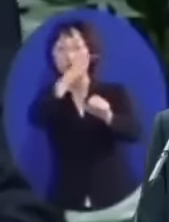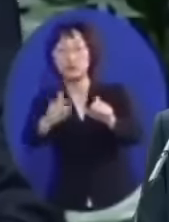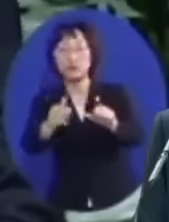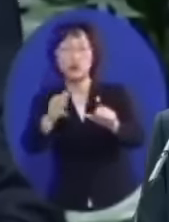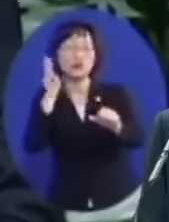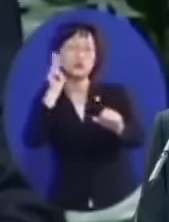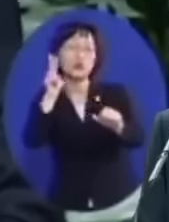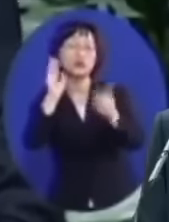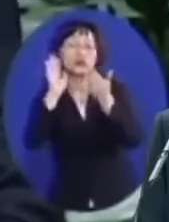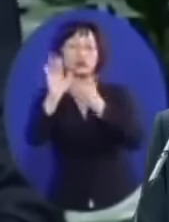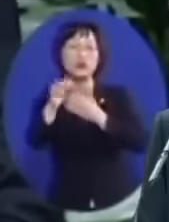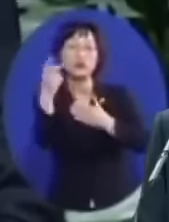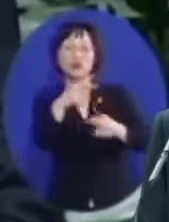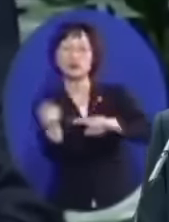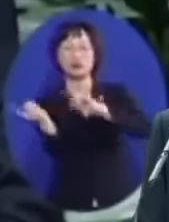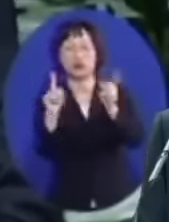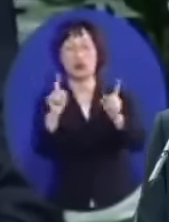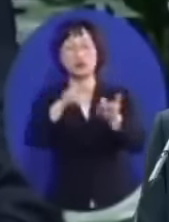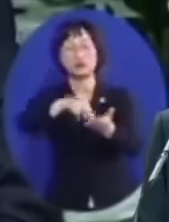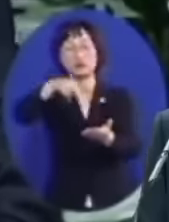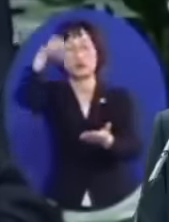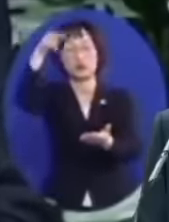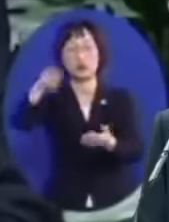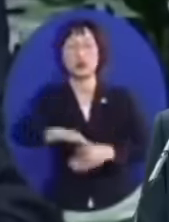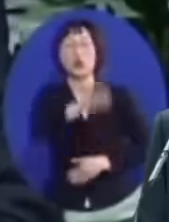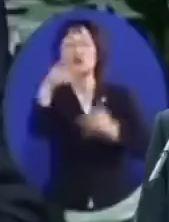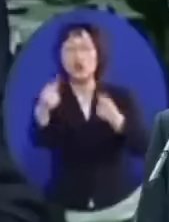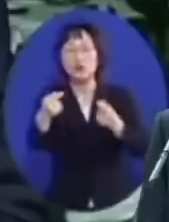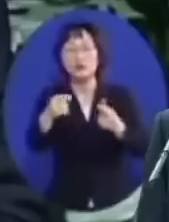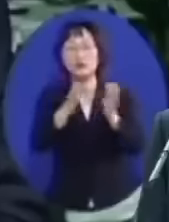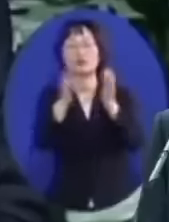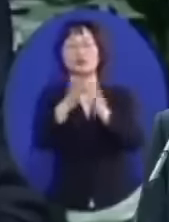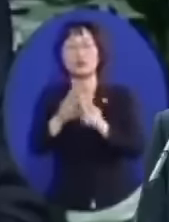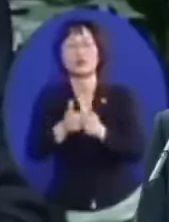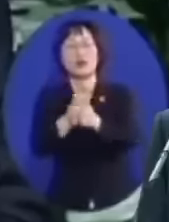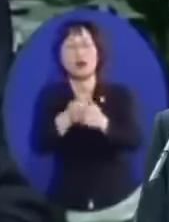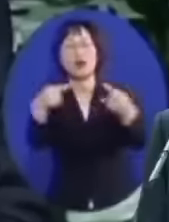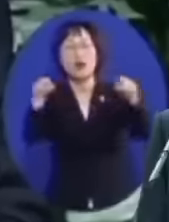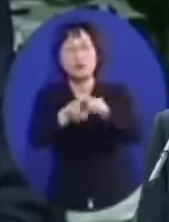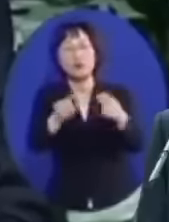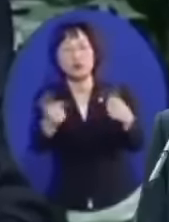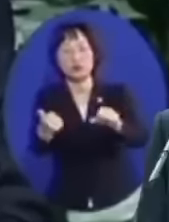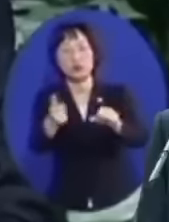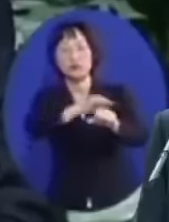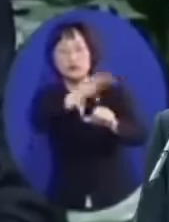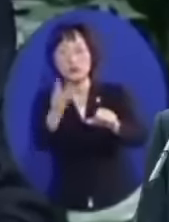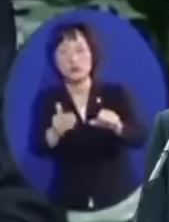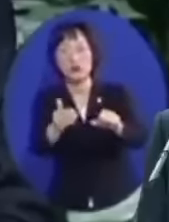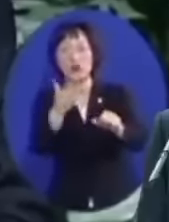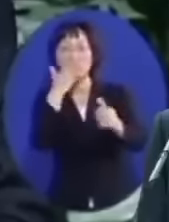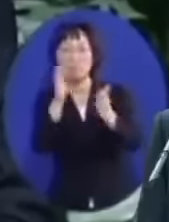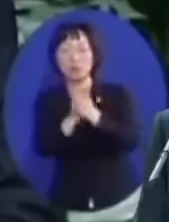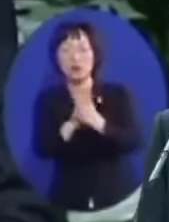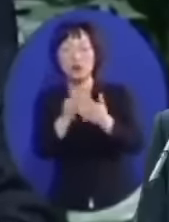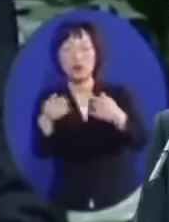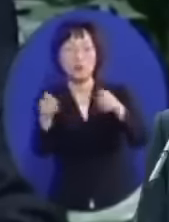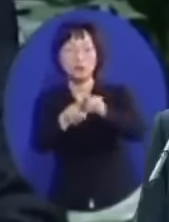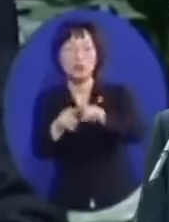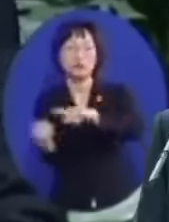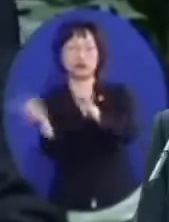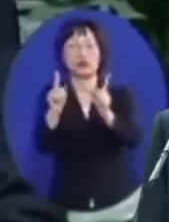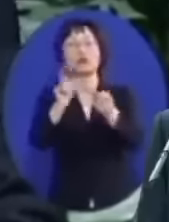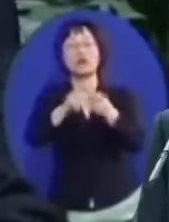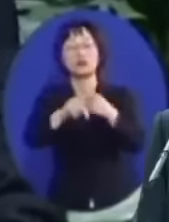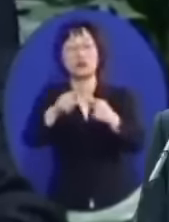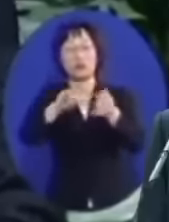만에 부활 승천하심으로 우리도 예수님을 따라서 함께 죽고 장사 지내고 함께 부활 승천한다는 것을 꼭 가르쳐 줘야